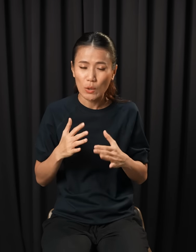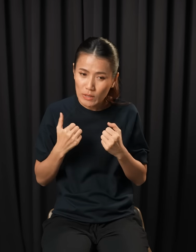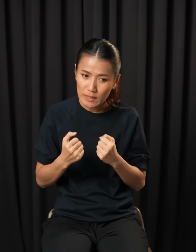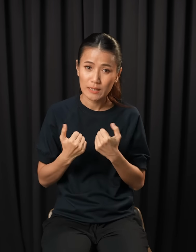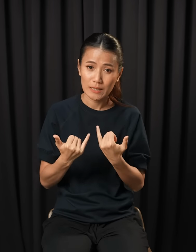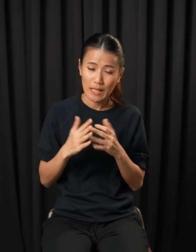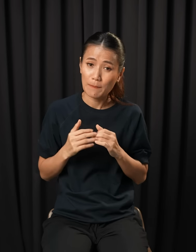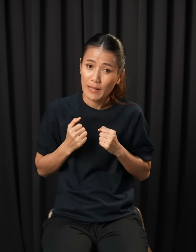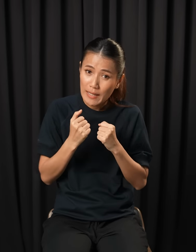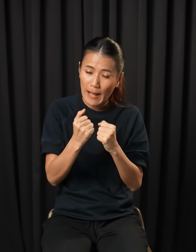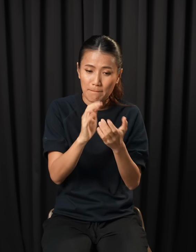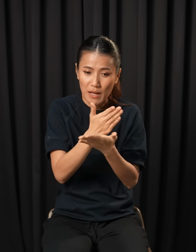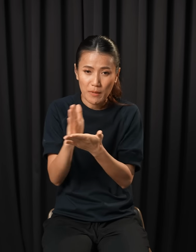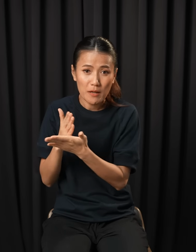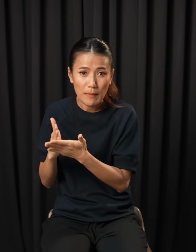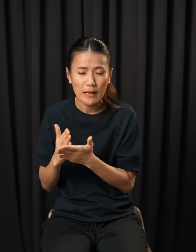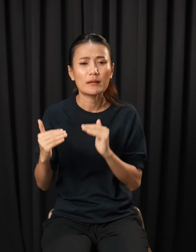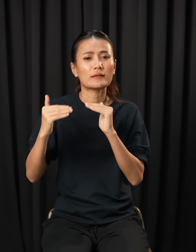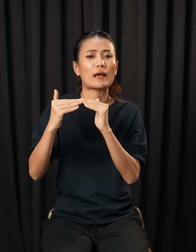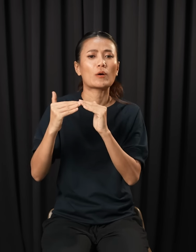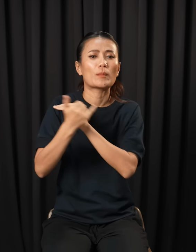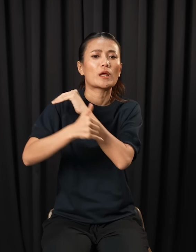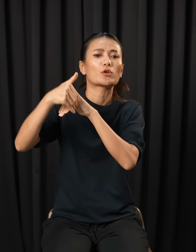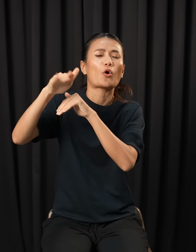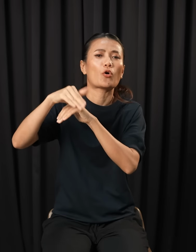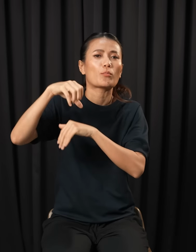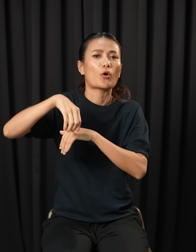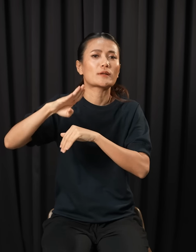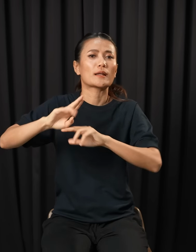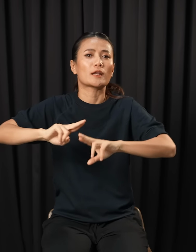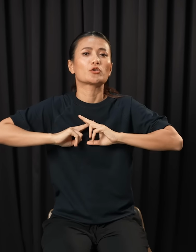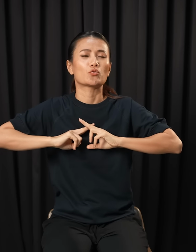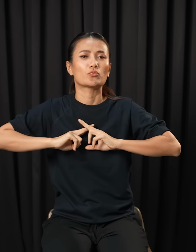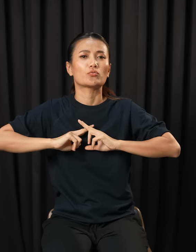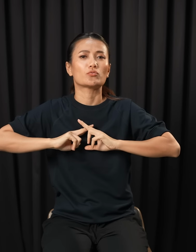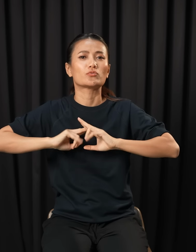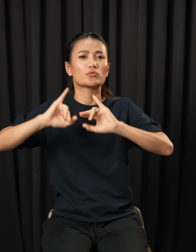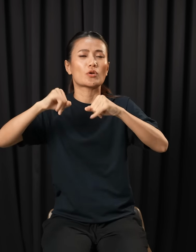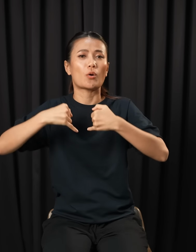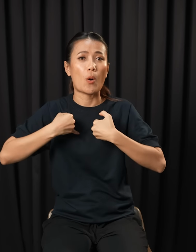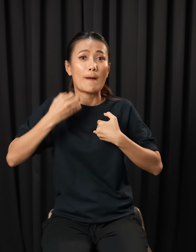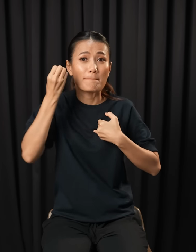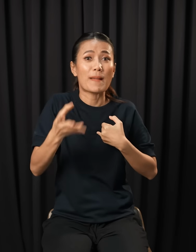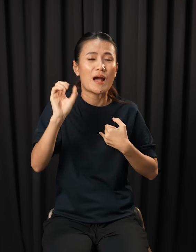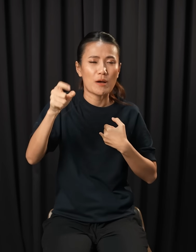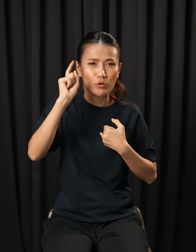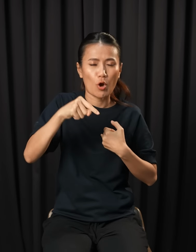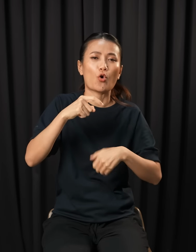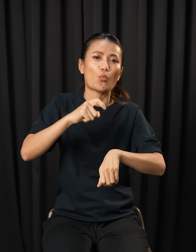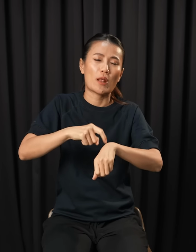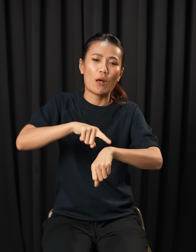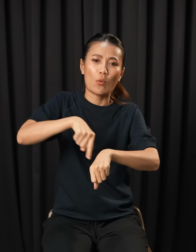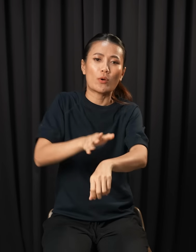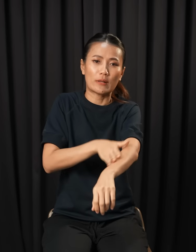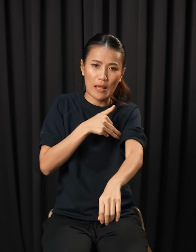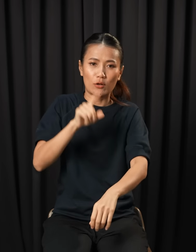านเนี่ยเหลือดำน้ำ 30,000 อ่ะเพราะฉะนั้นเนี่ยกว่าจะทำให้มันครบกระจายได้เท่ากับประเทศที่มันบอกว่าเอกชนเนี่ยเป็นของเจ้าของที่ดินเยอะเ